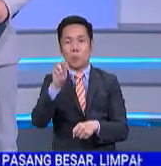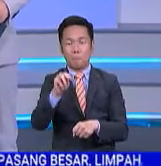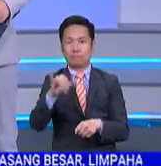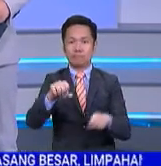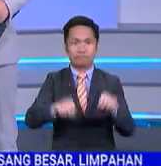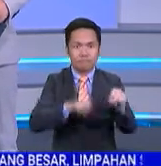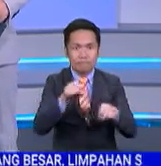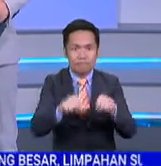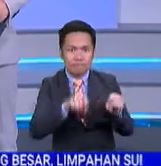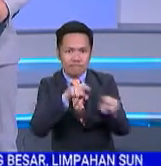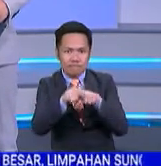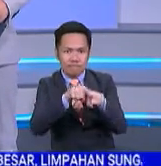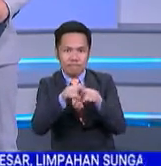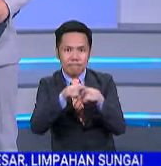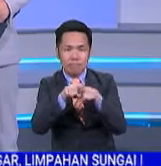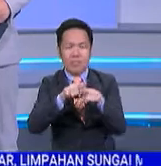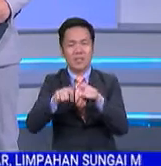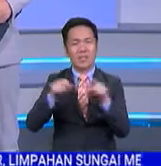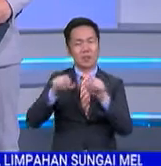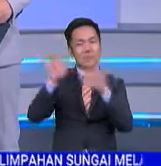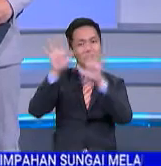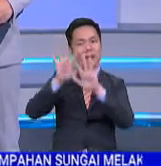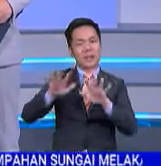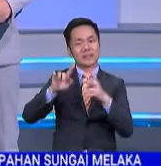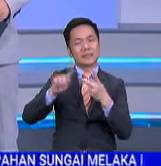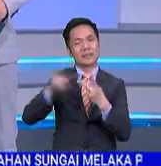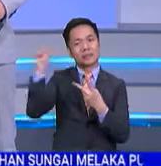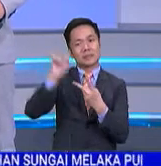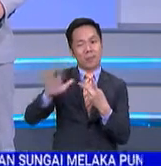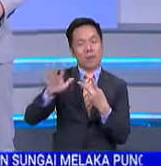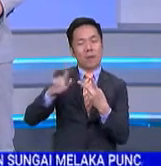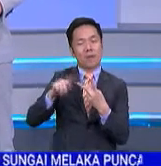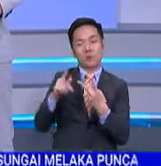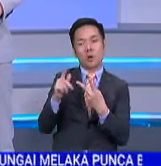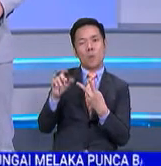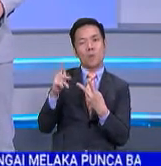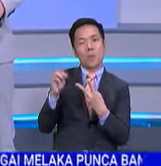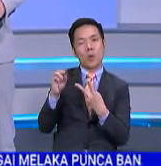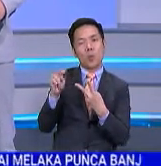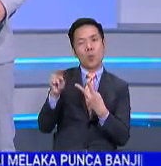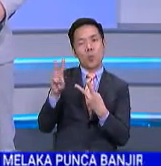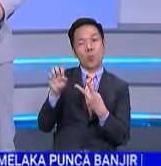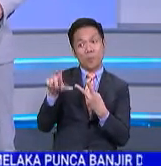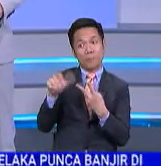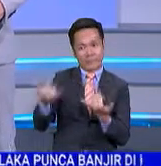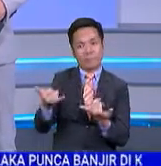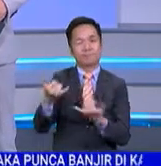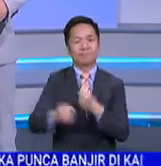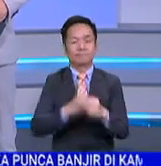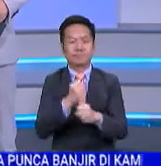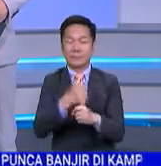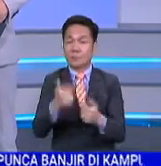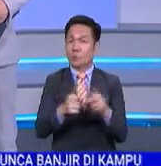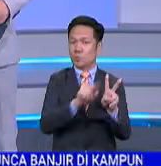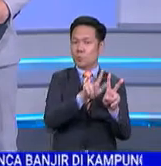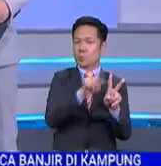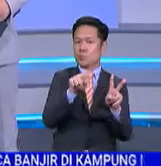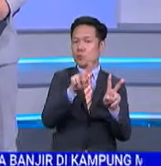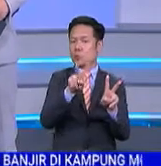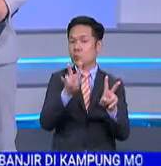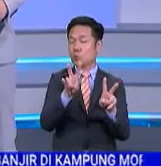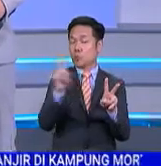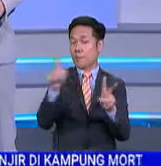persiapan menghadapi Sukan Asia dan Sukan Commonwealth musim ini. Kejohanan tersebut dijadual berlangsung pada 23 hingga 27